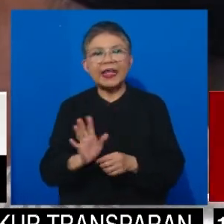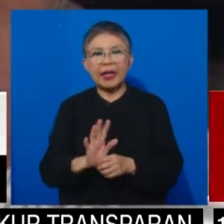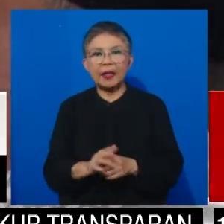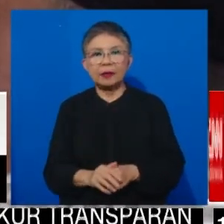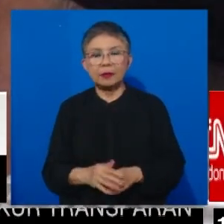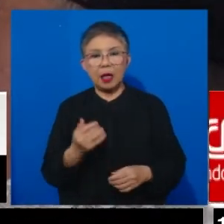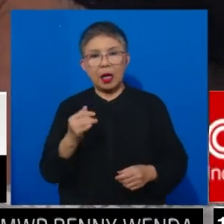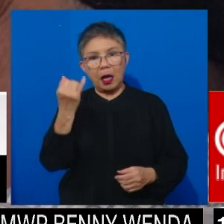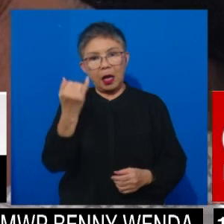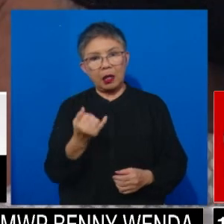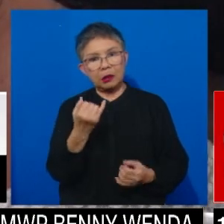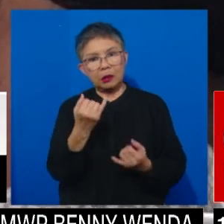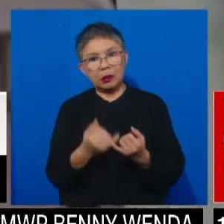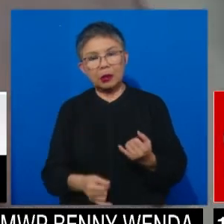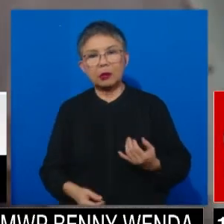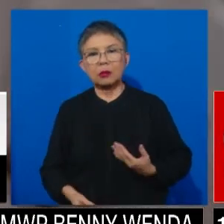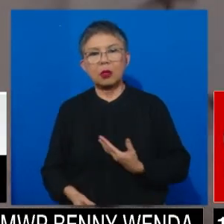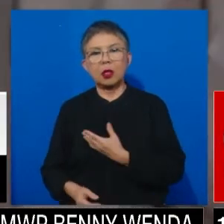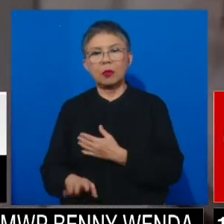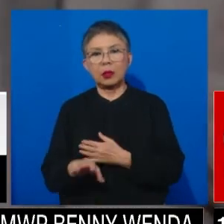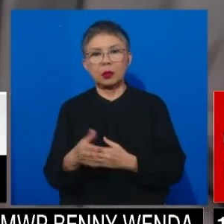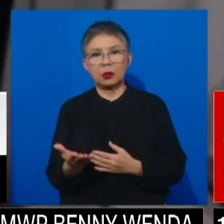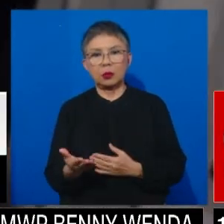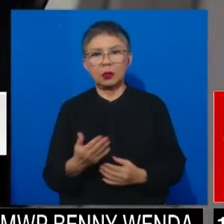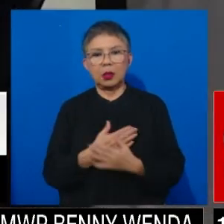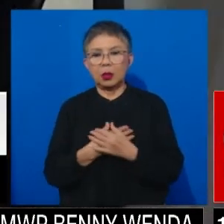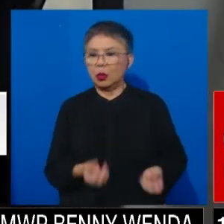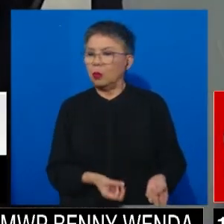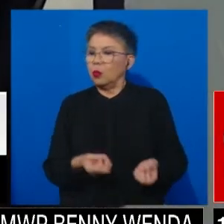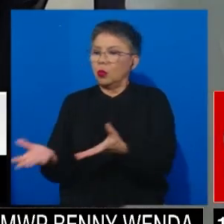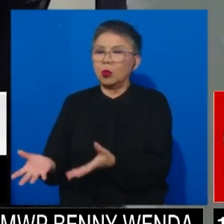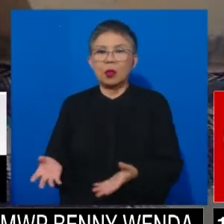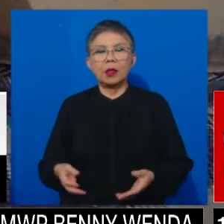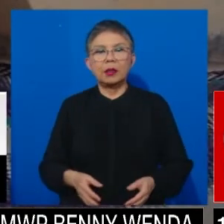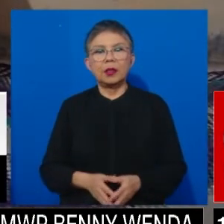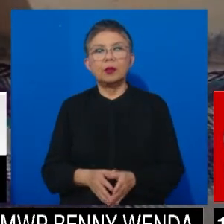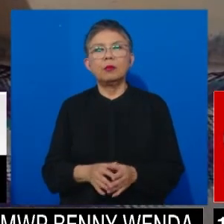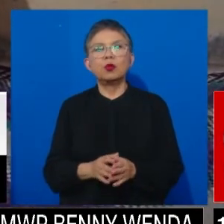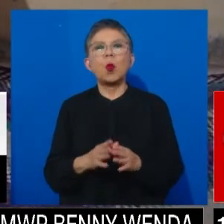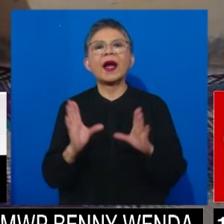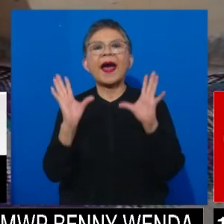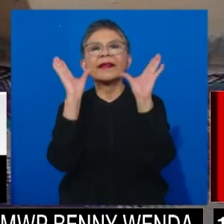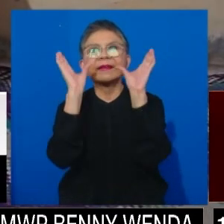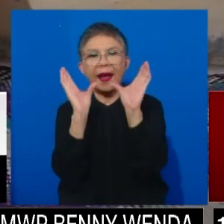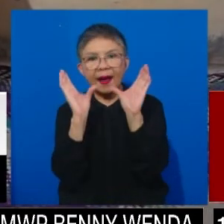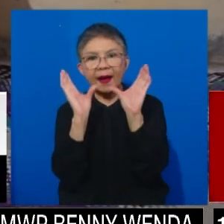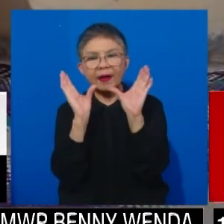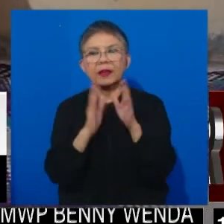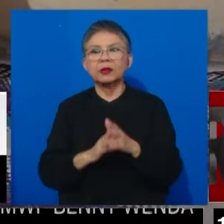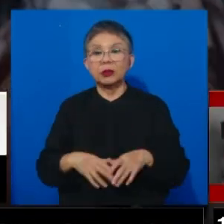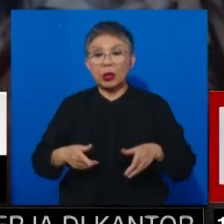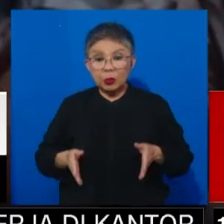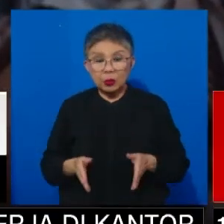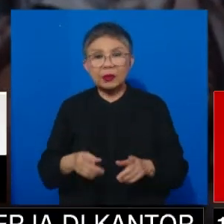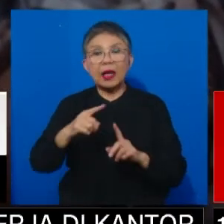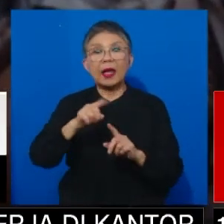mendapat kekerasan dari pelaku. Jenazah korban dibuang di sebuah waduk di Purwakarta, lalu ditemukan di sungai di Karawang pada